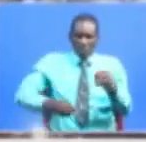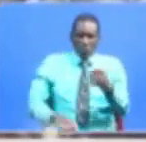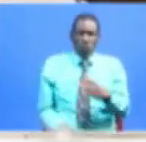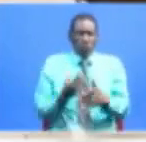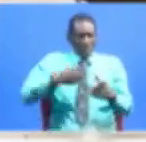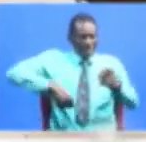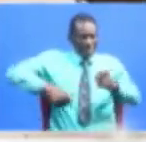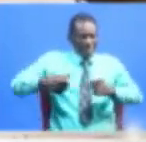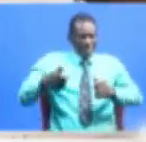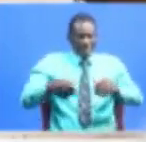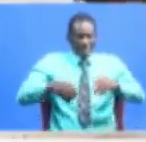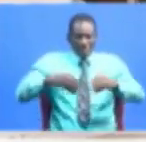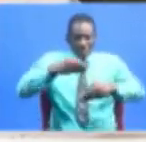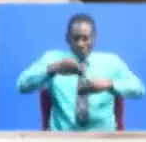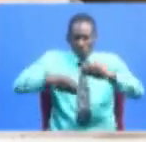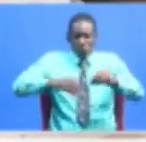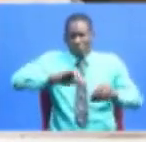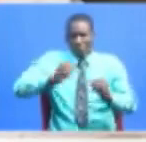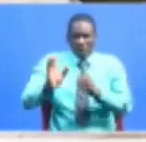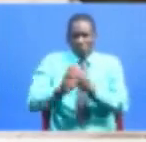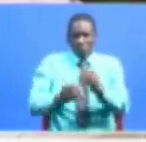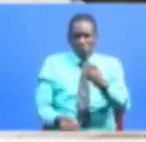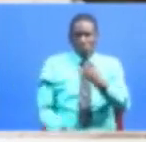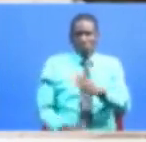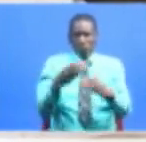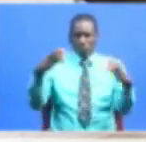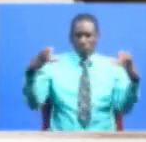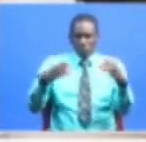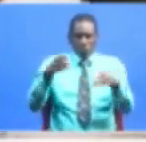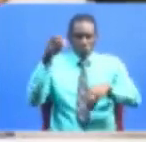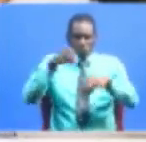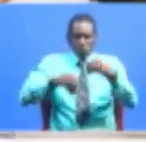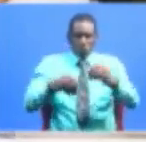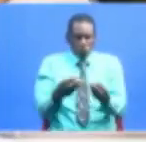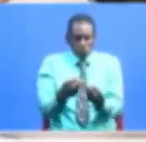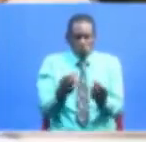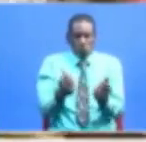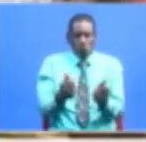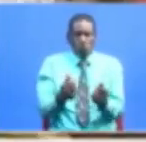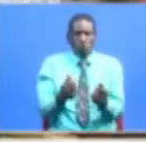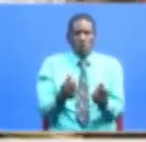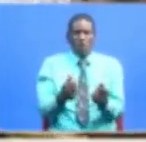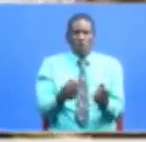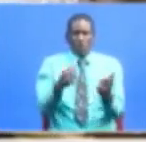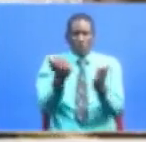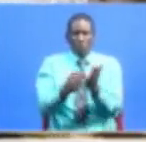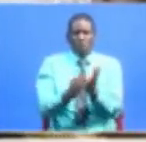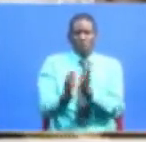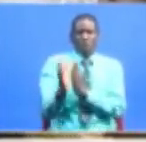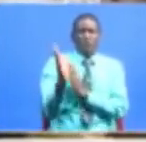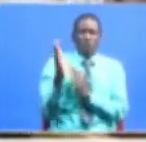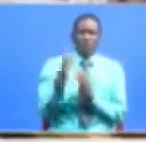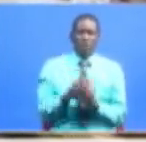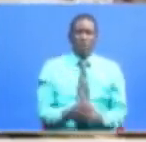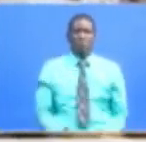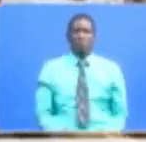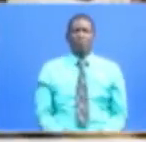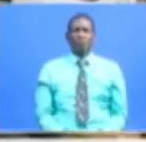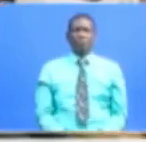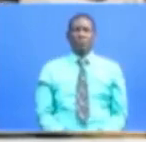mbalimbali wa serikali walisema uzinduzi wa kampuni hiyo utachangia kukabiliana na tatizo la utovu wa usalama.